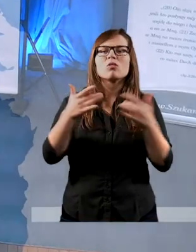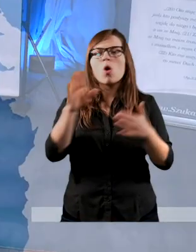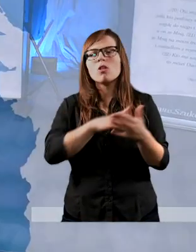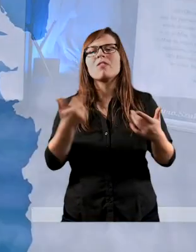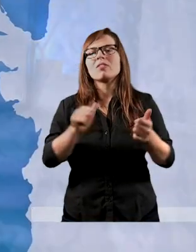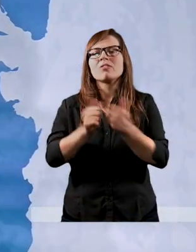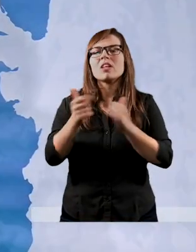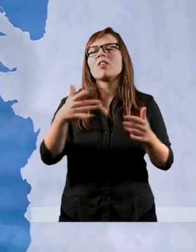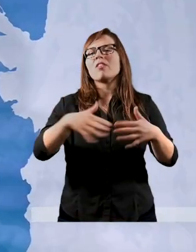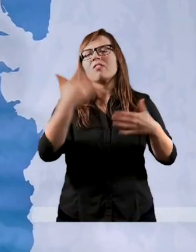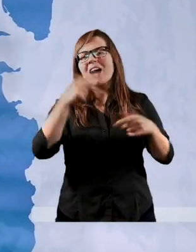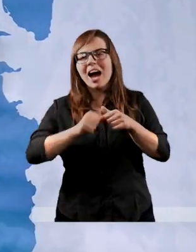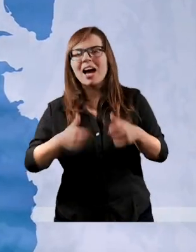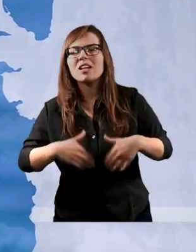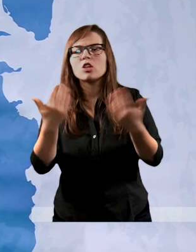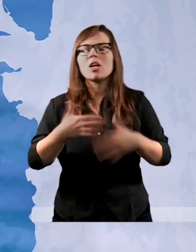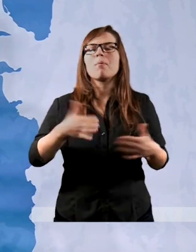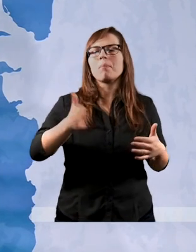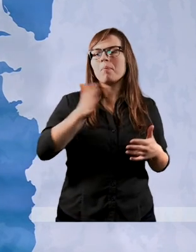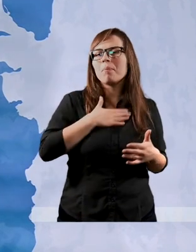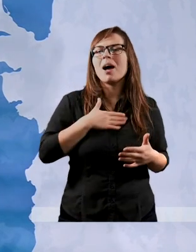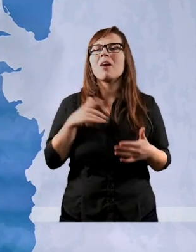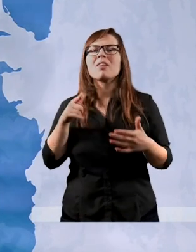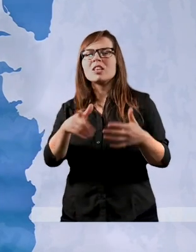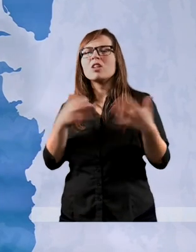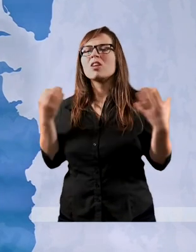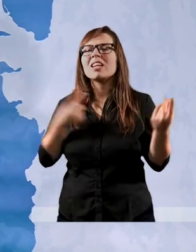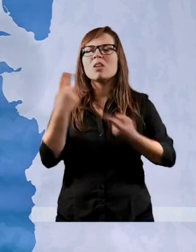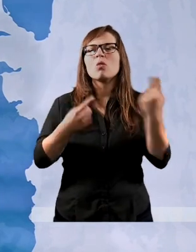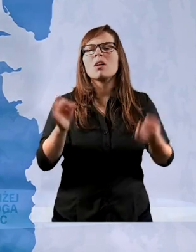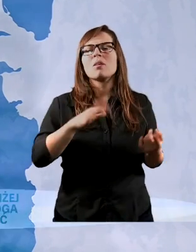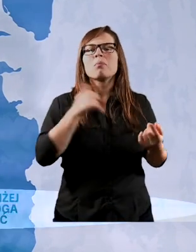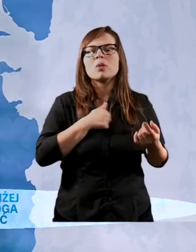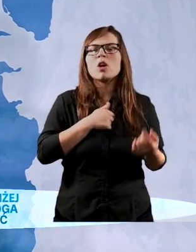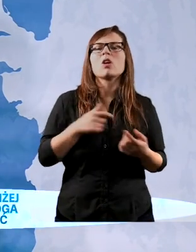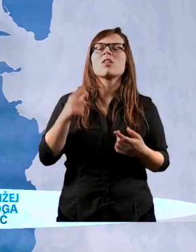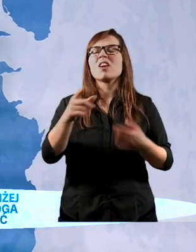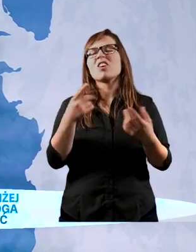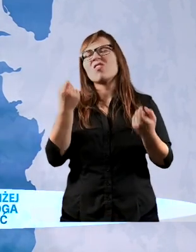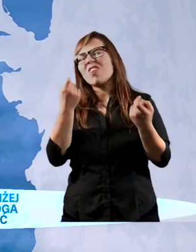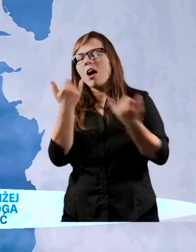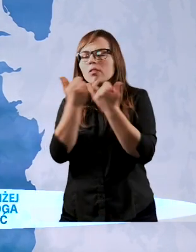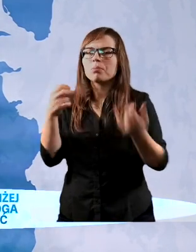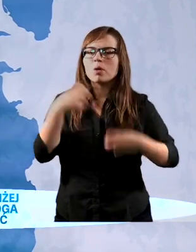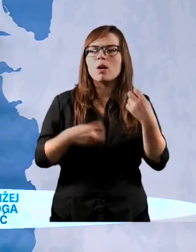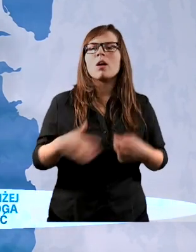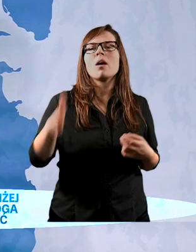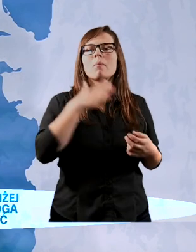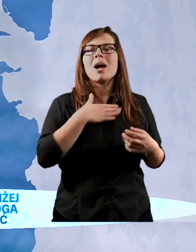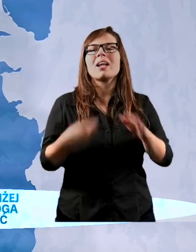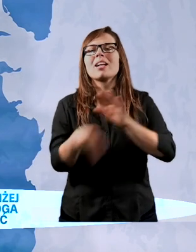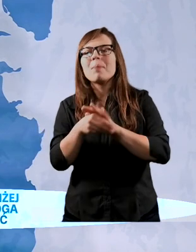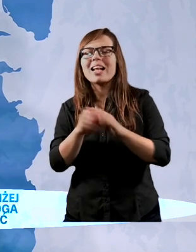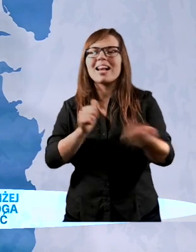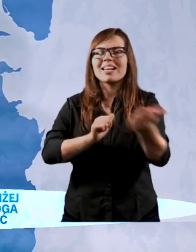trenować 2 razy dziennie. Na swoim koncie miałem tytuły takie jak 3-krotny mistrz Polski, mistrz świata juniorów. Miałem